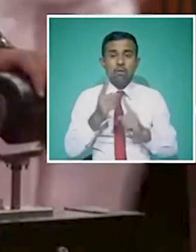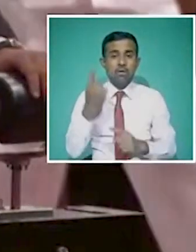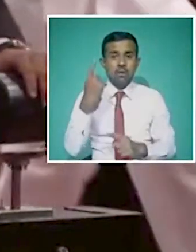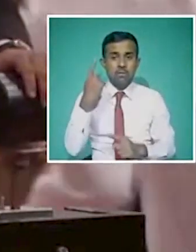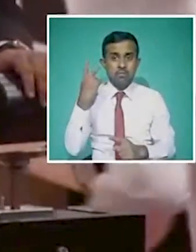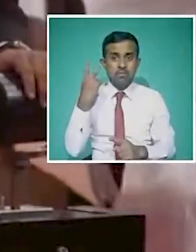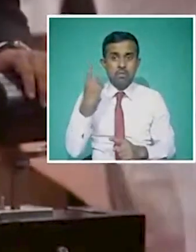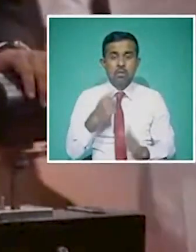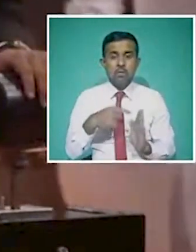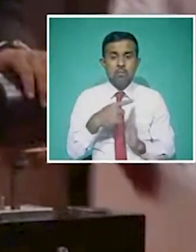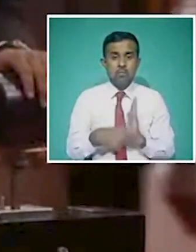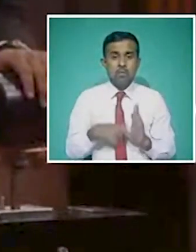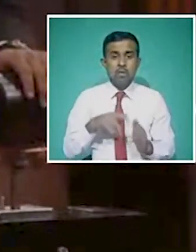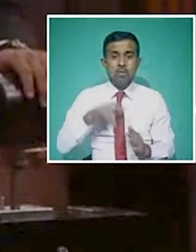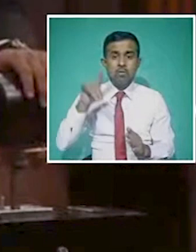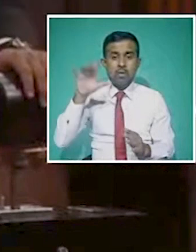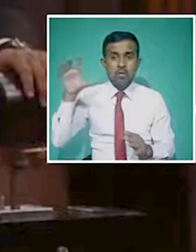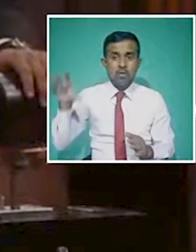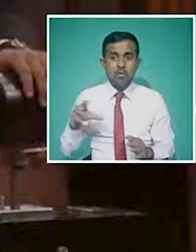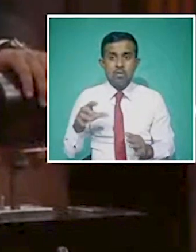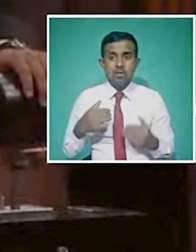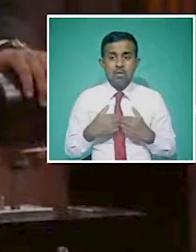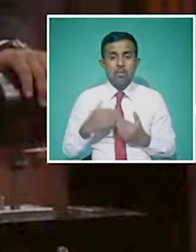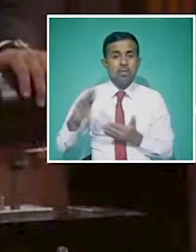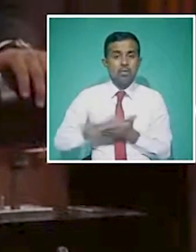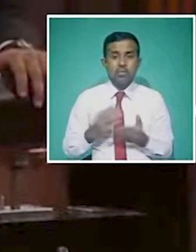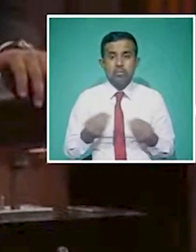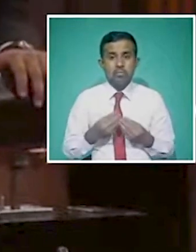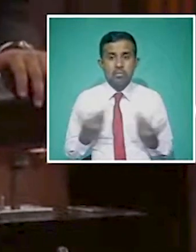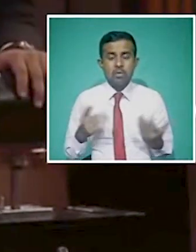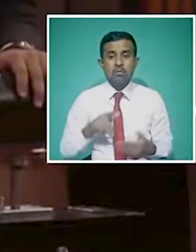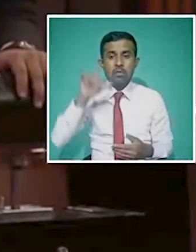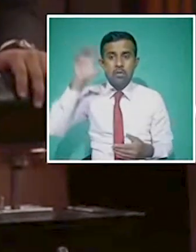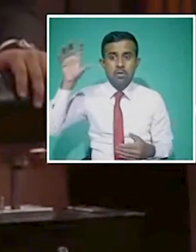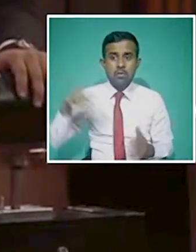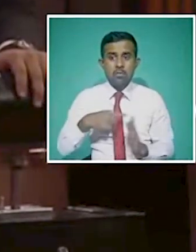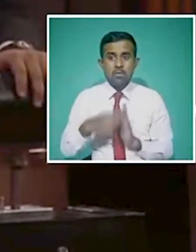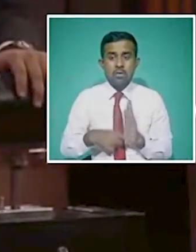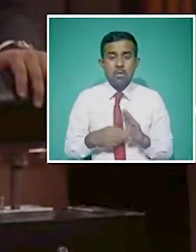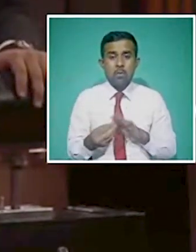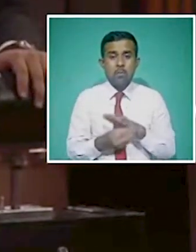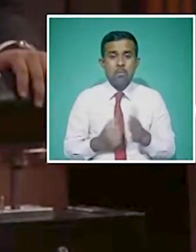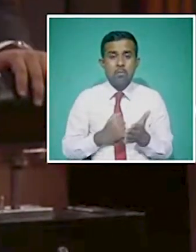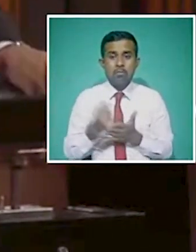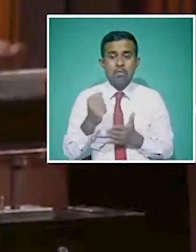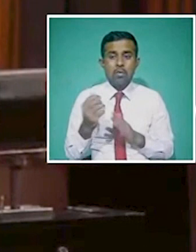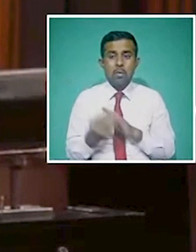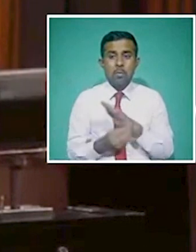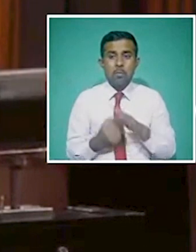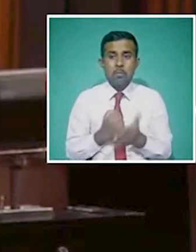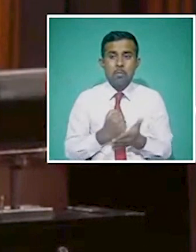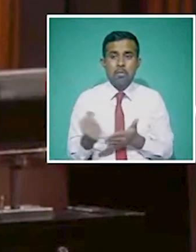පෙරේදාත් කියලා තියෙනවා මේ රට විදේශික රටවල් එහෙම අපිට සහයෝගය දුන්නේ නැත්නම් විදේශික රටවල් මේ රටේ පරිසර විනාශයට ලෝකේ පරිසර